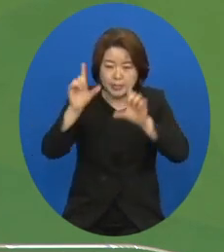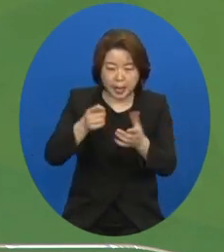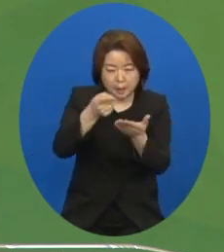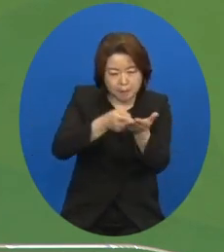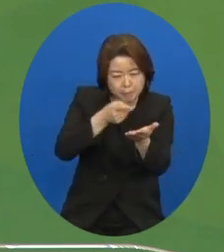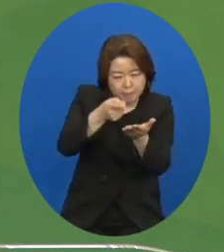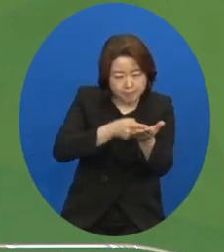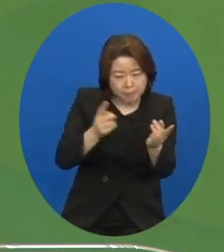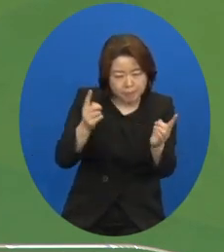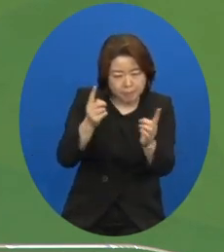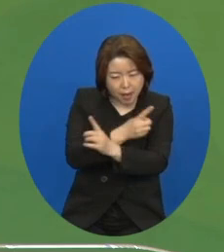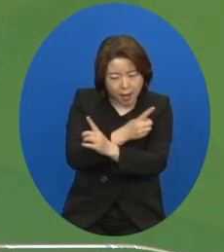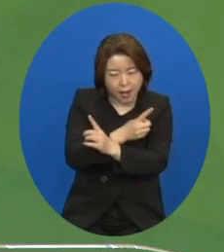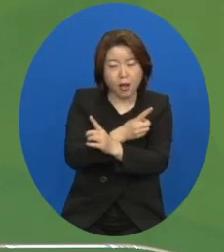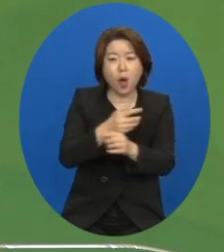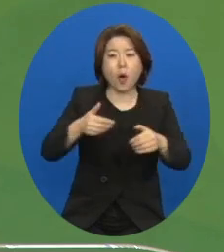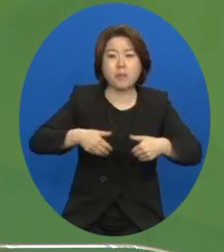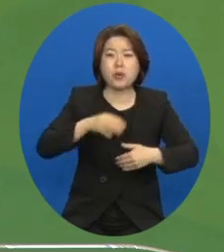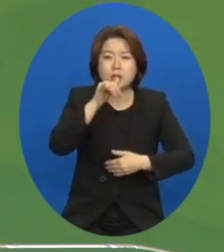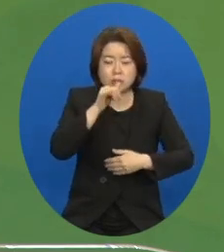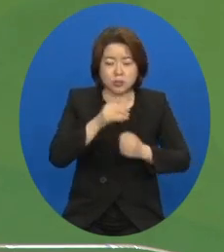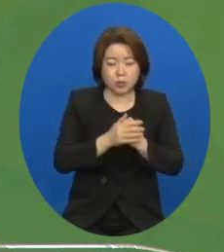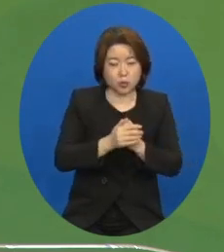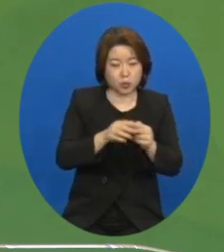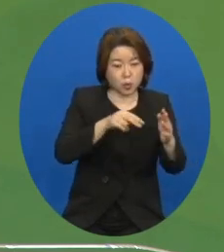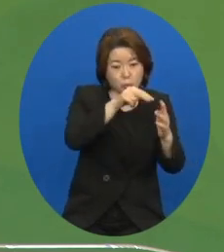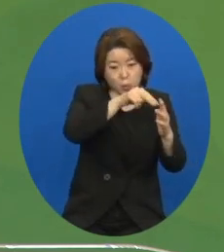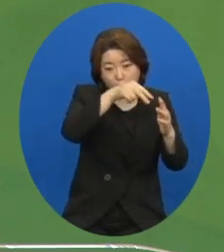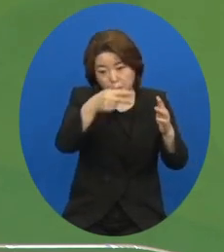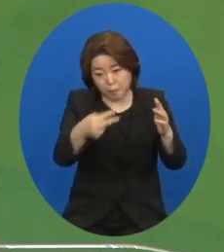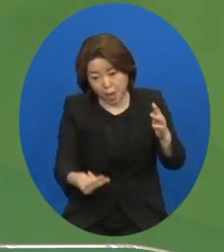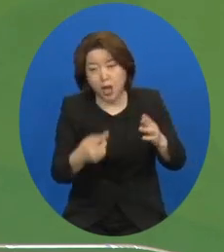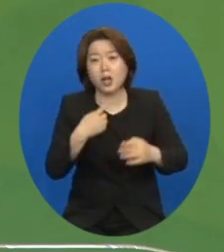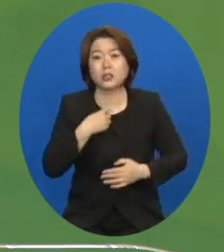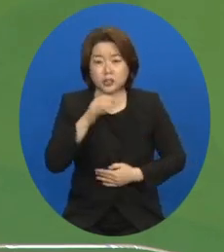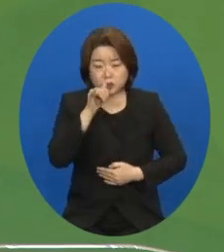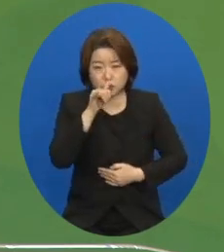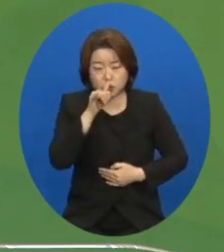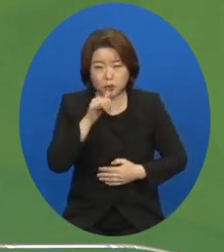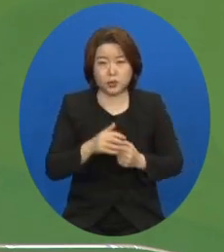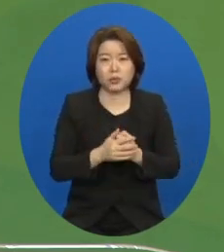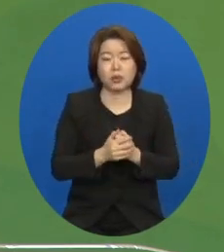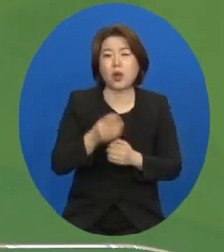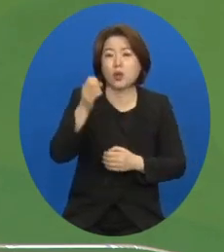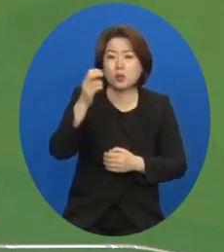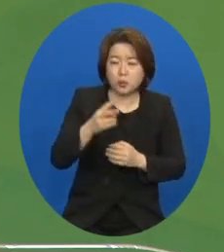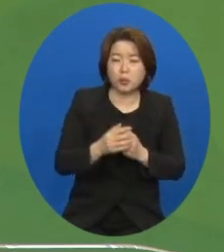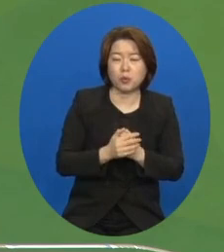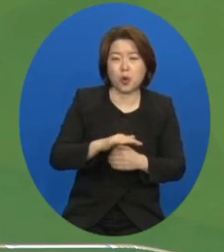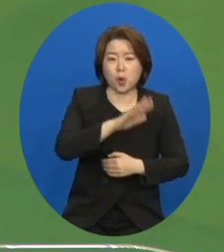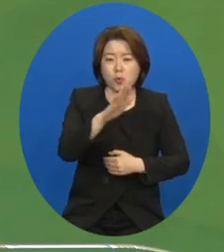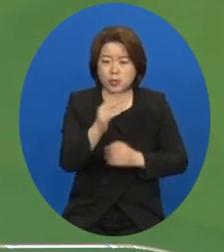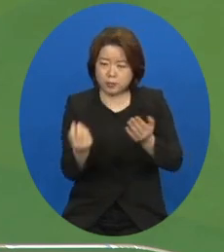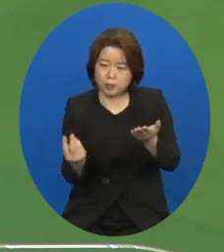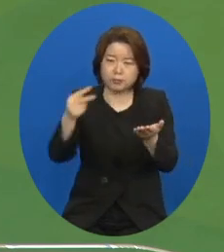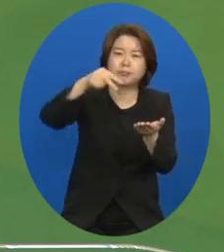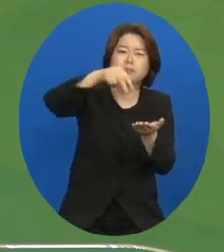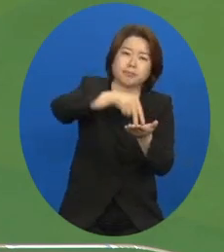수술하기도 했습니다. 우리는 낭떠러지에 떨어지기도 했습니다. 그러나 우리는 또